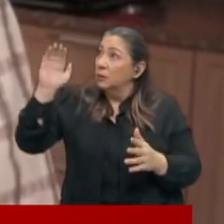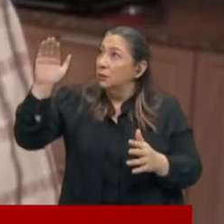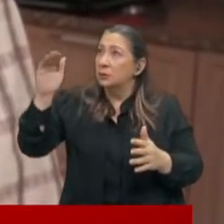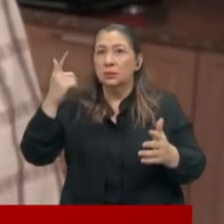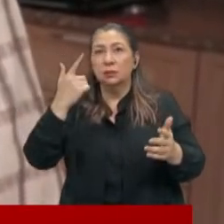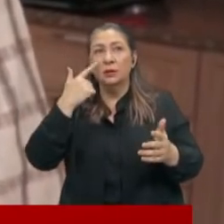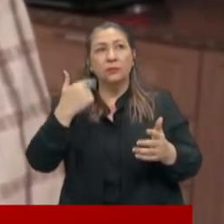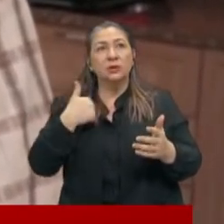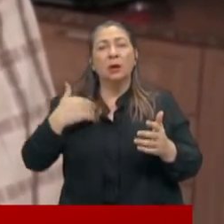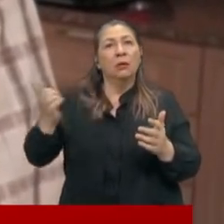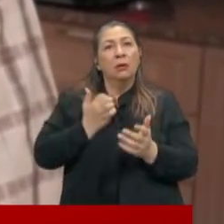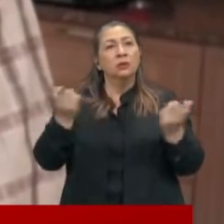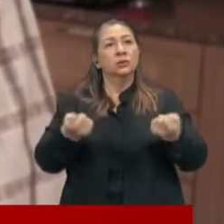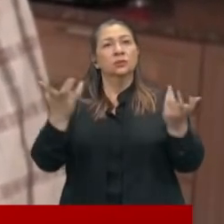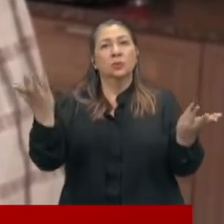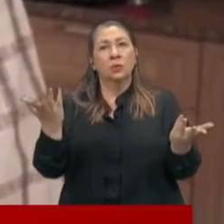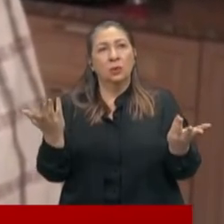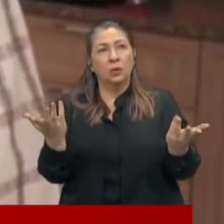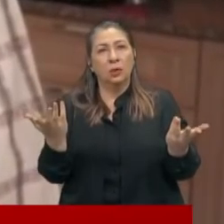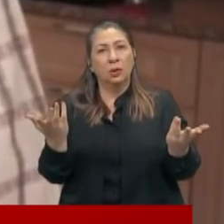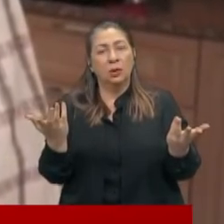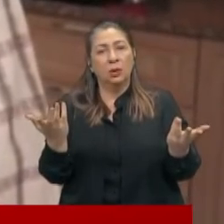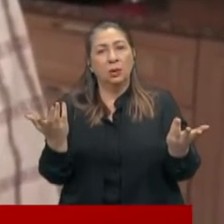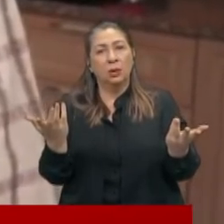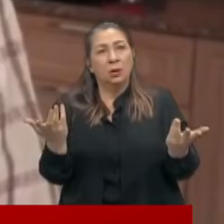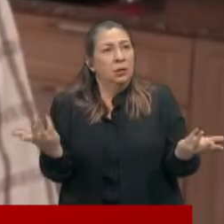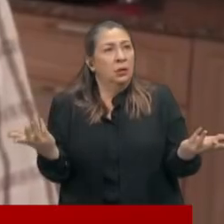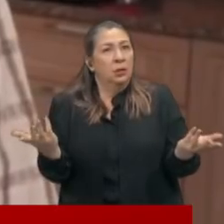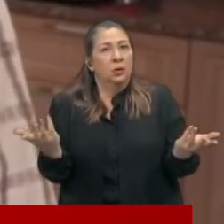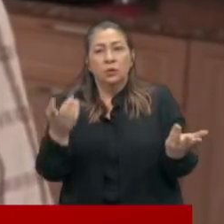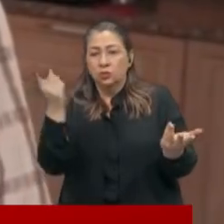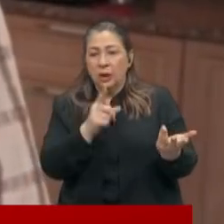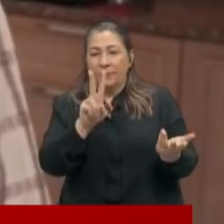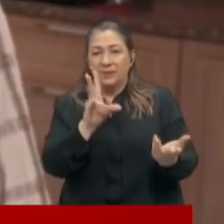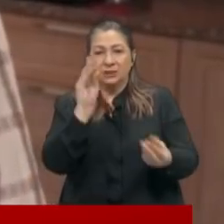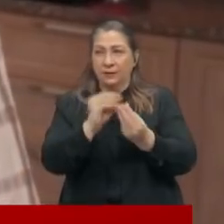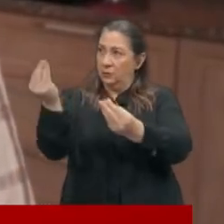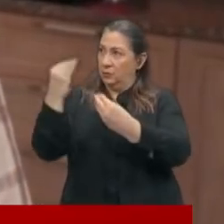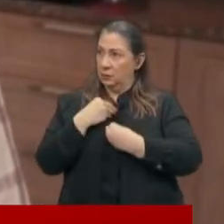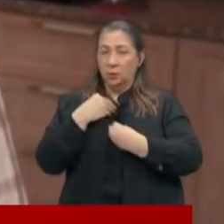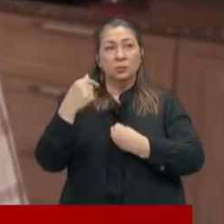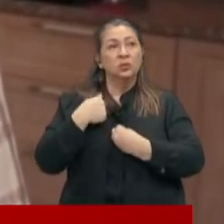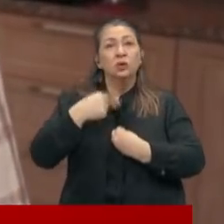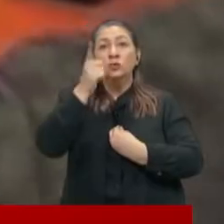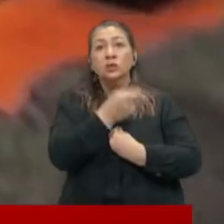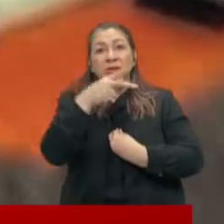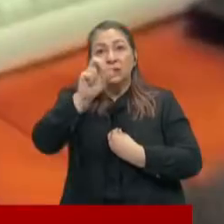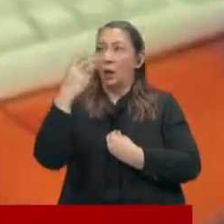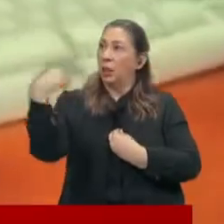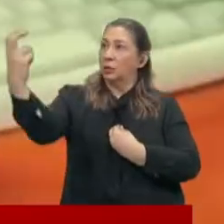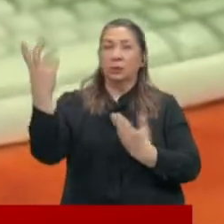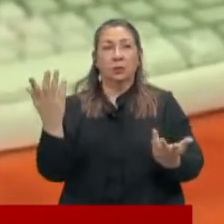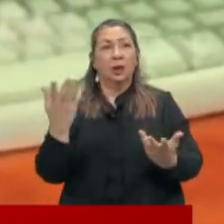dedik, bizi kazıklamaya kalktı. Kendisi de kazıklamaya kalktı yani. Sözde %25 zam verdi, bizden aldı %80.